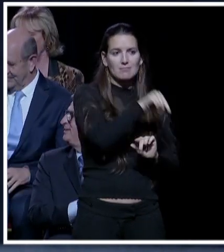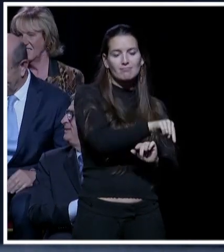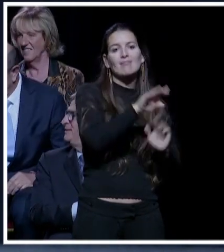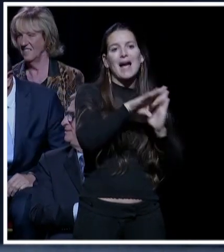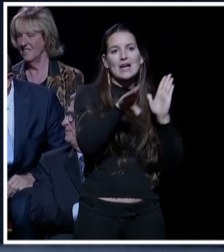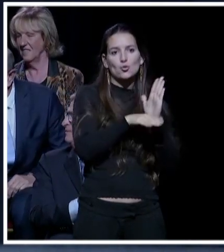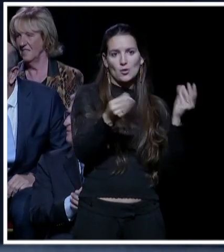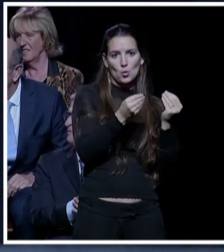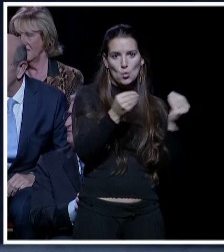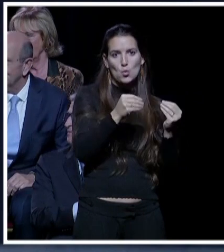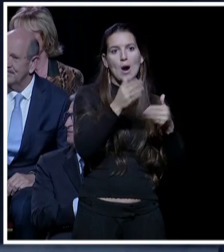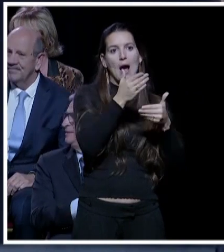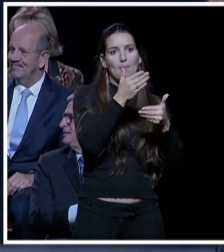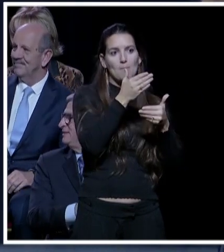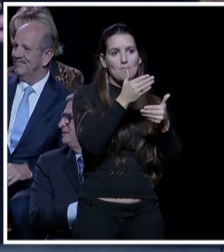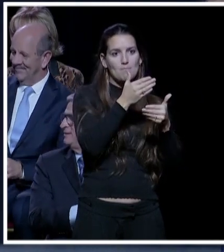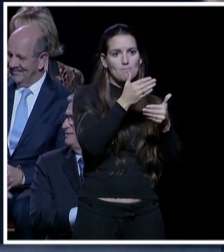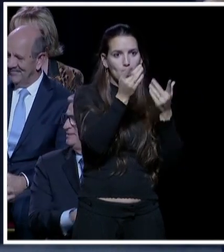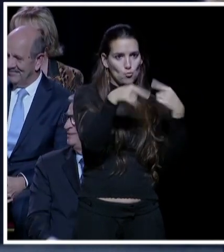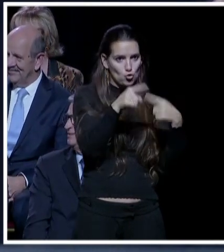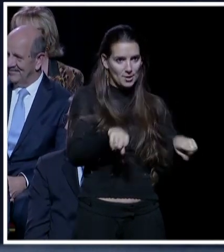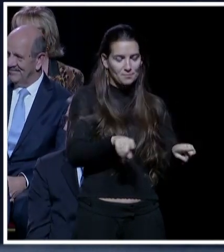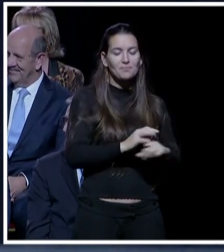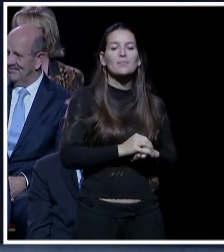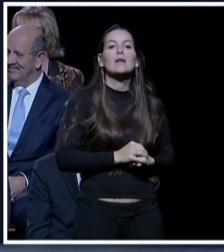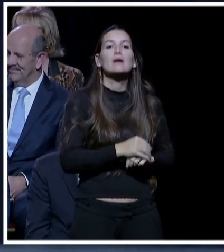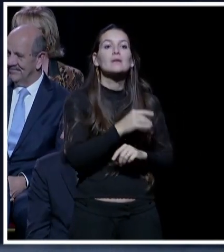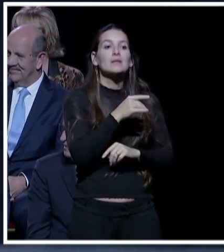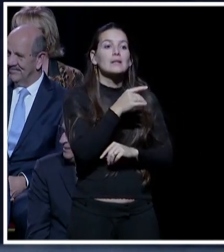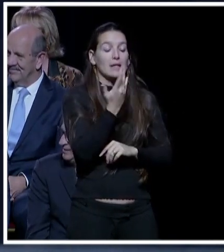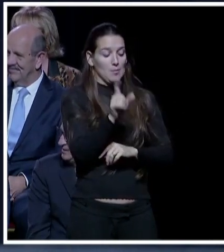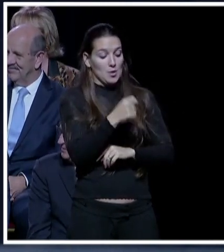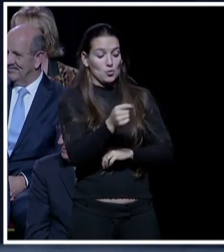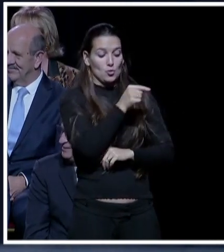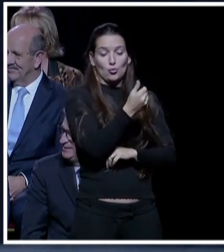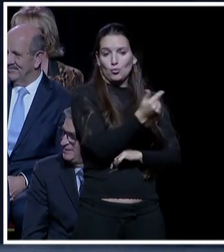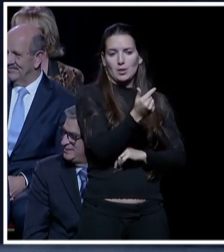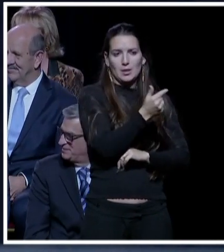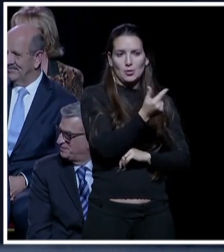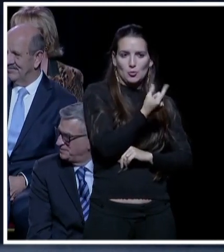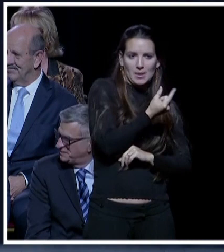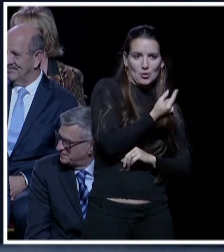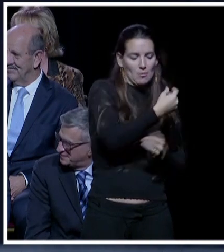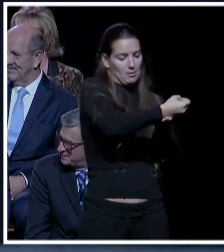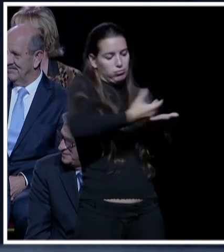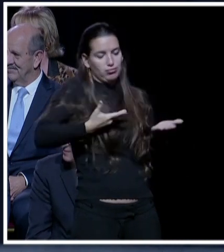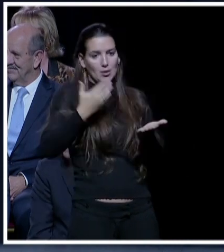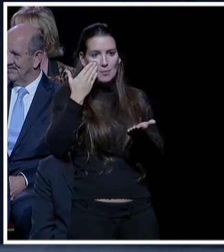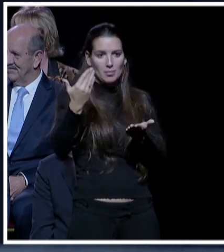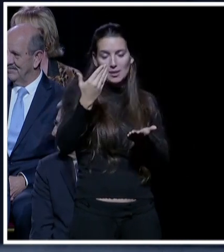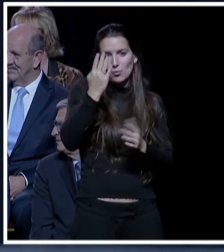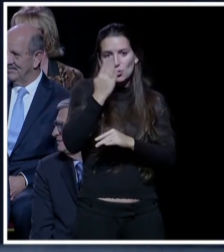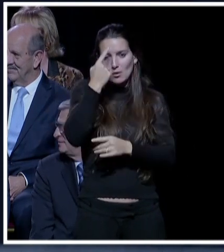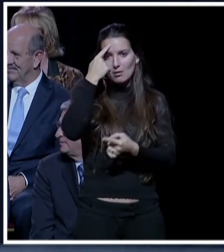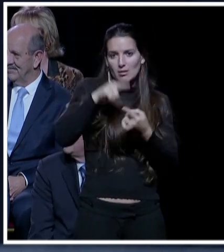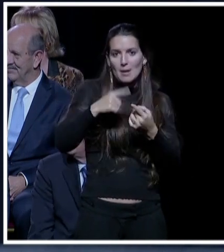c'est un binôme qui veille et qui transmet nos demandes ensuite à Eric et à Charles-Ange pour tous nos dossiers.